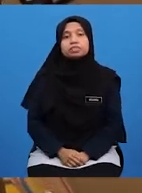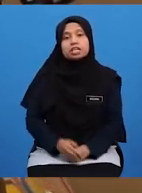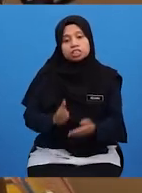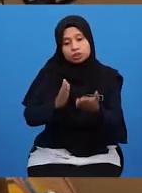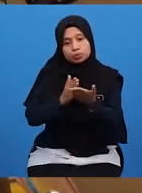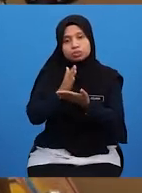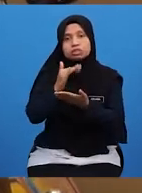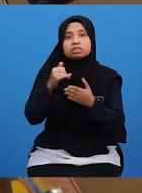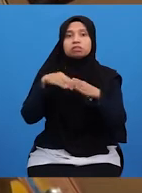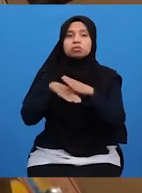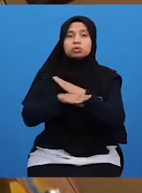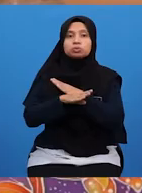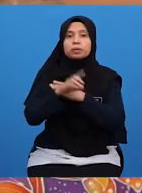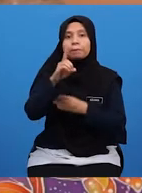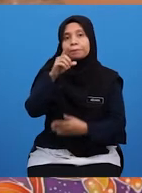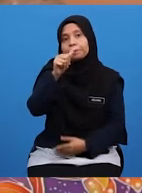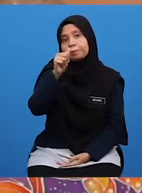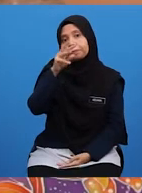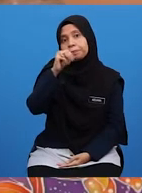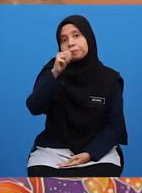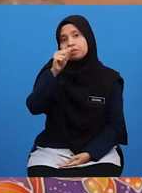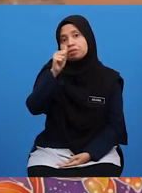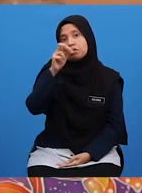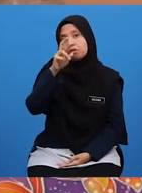Seterusnya, masukkan dama.